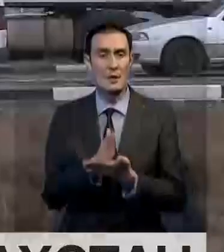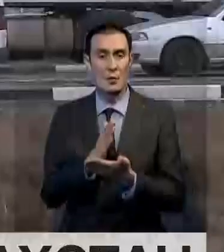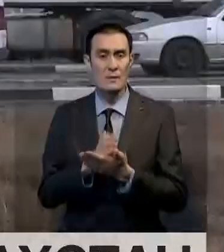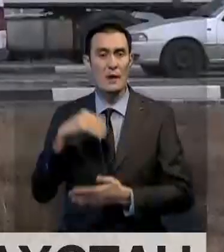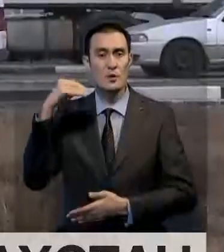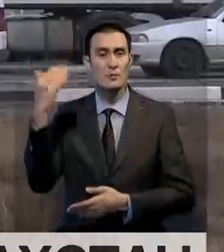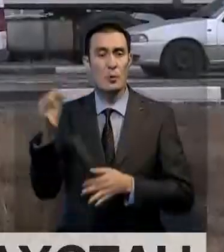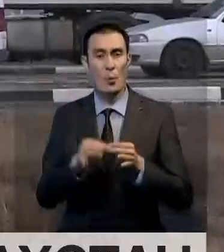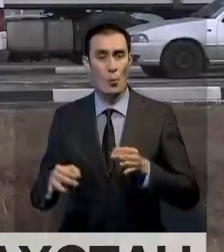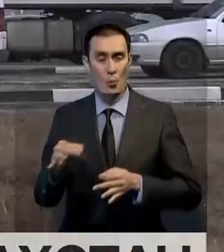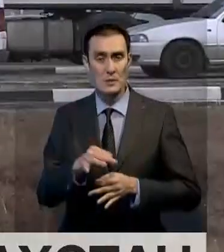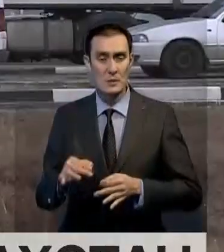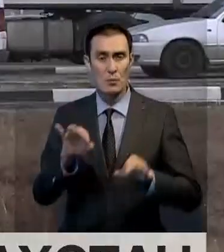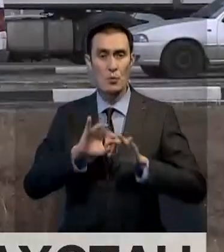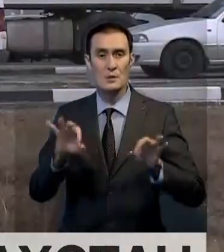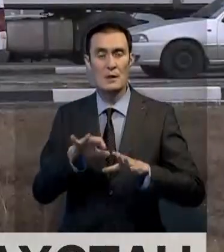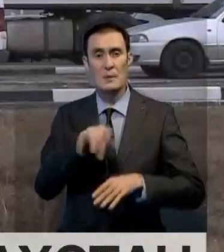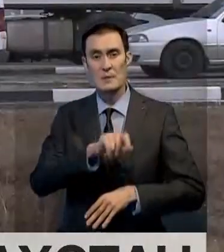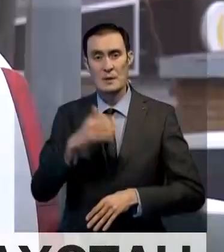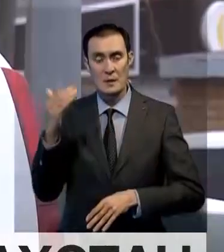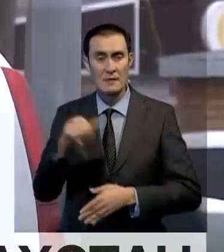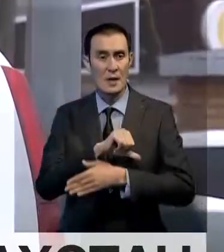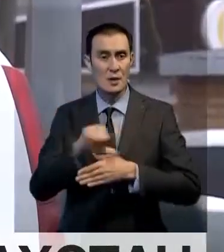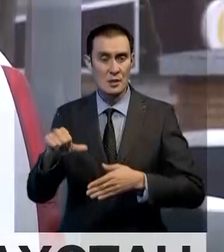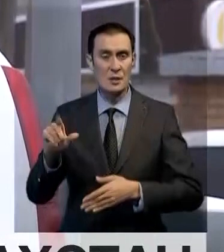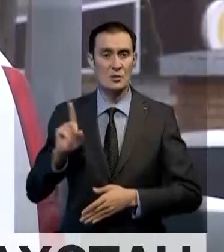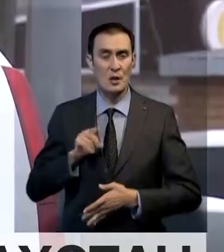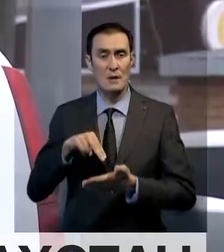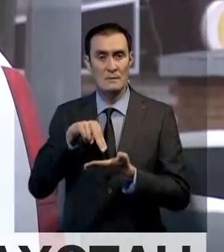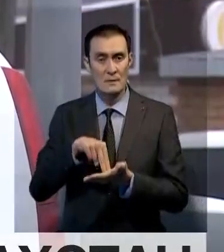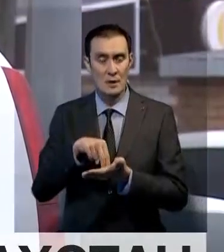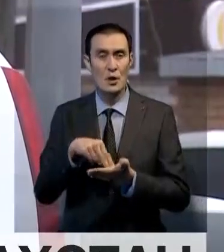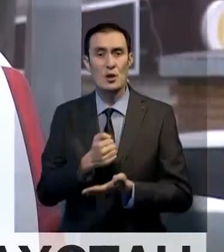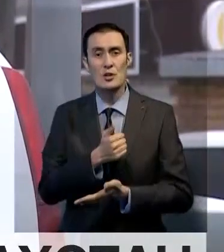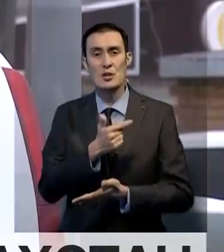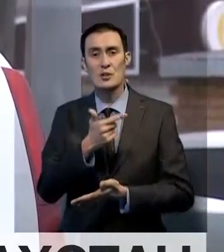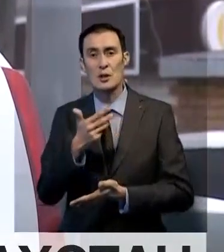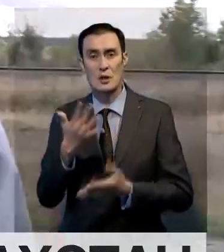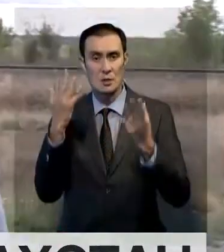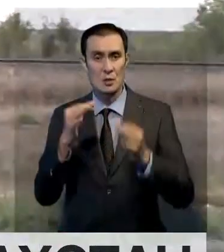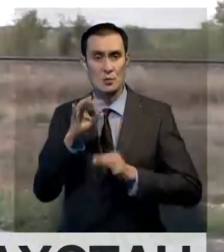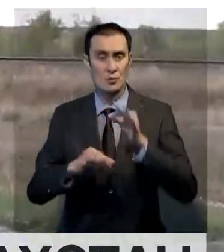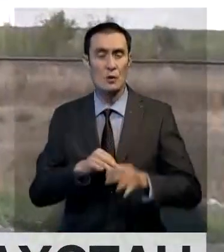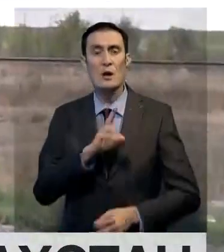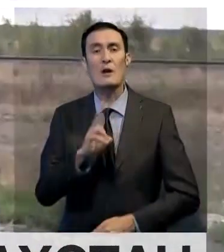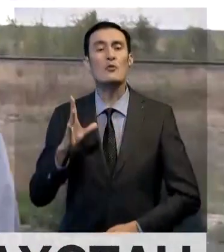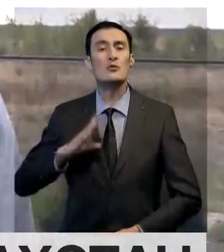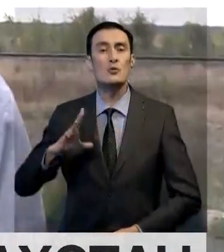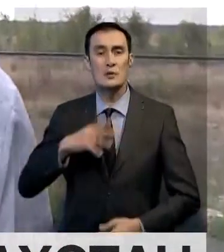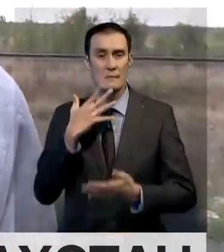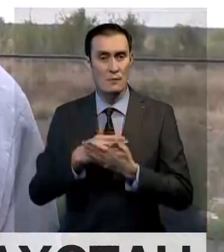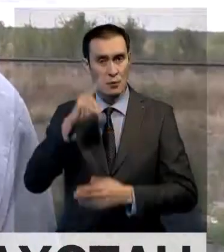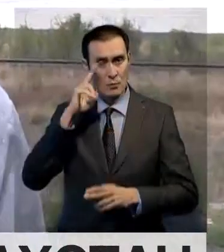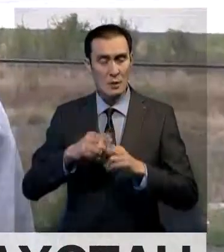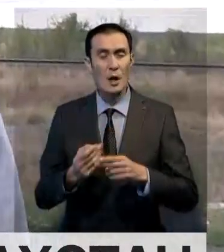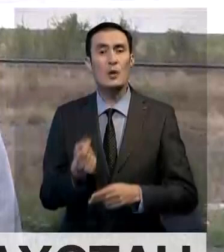в Актюбинской области. По словам мигрантов, на границе они простояли несколько суток. Кого ждете? Братишку. Он